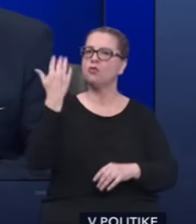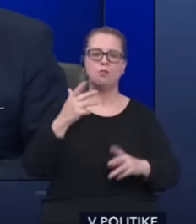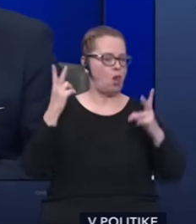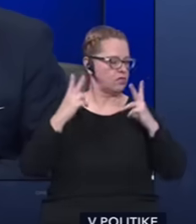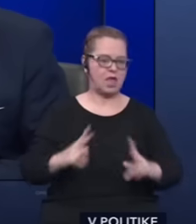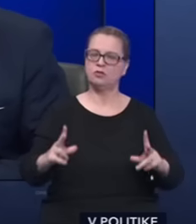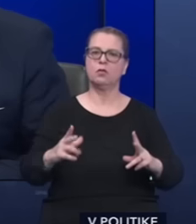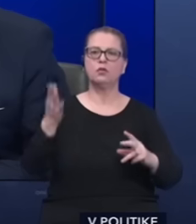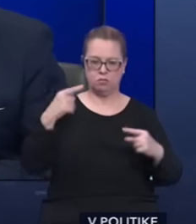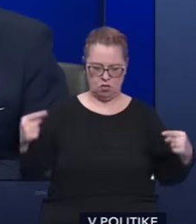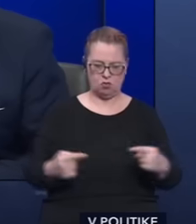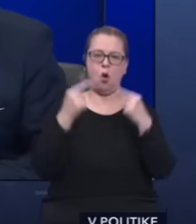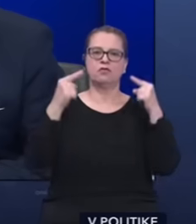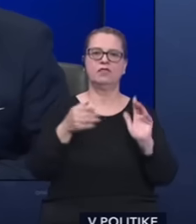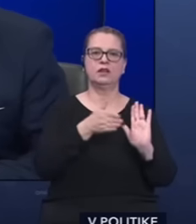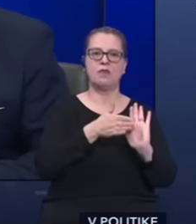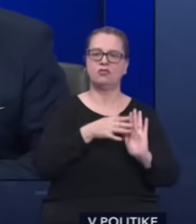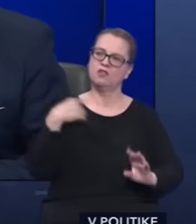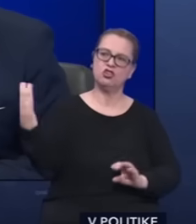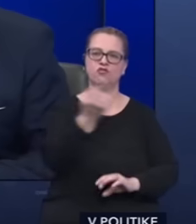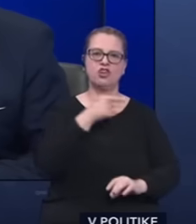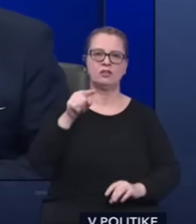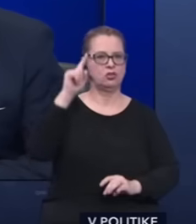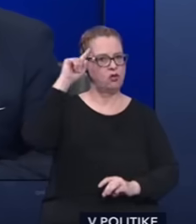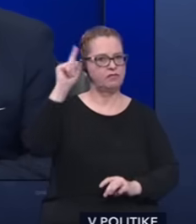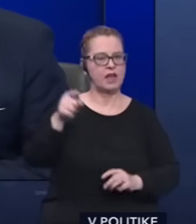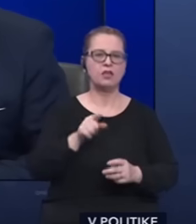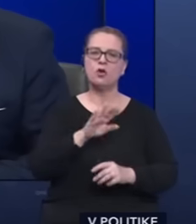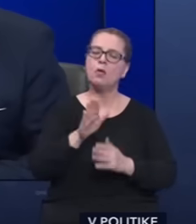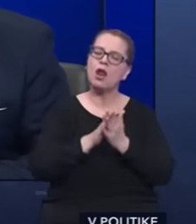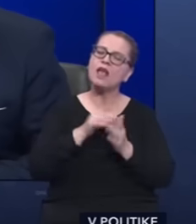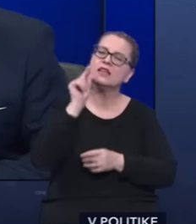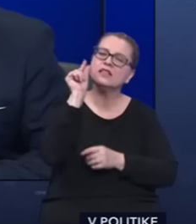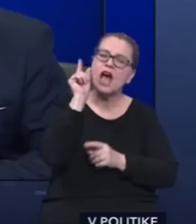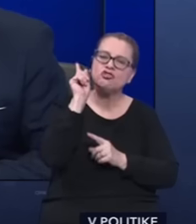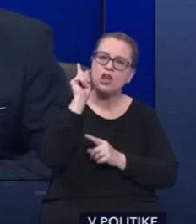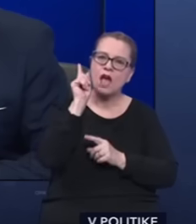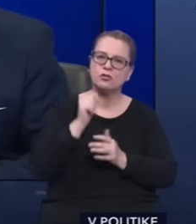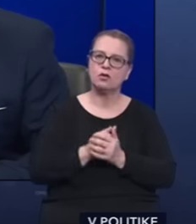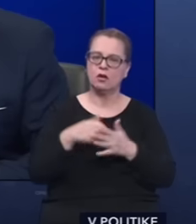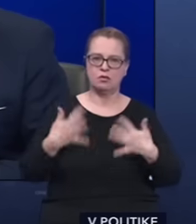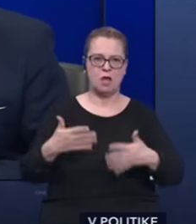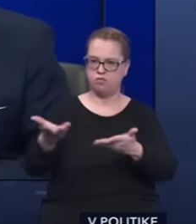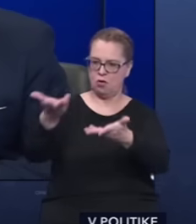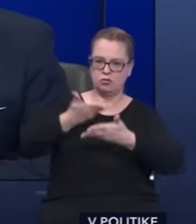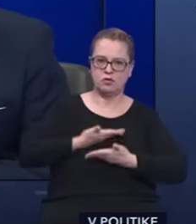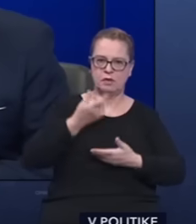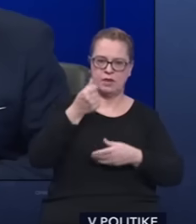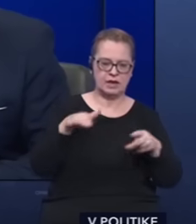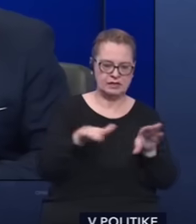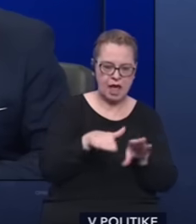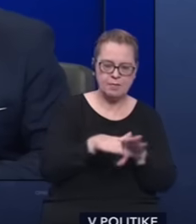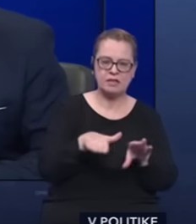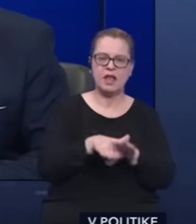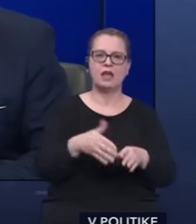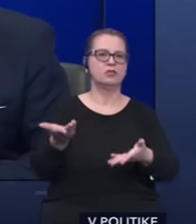som mal konflikt s pánom Matovičom. To všetci vedia. A to bola iba tá špička ľadovca, ktorá sa potom diala, pretože sme nedostávali peniaze na zamestnancov,